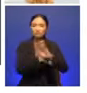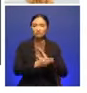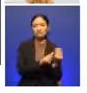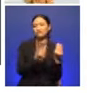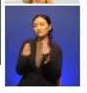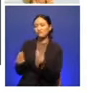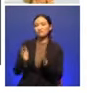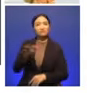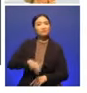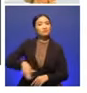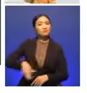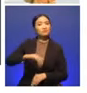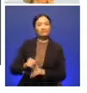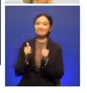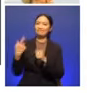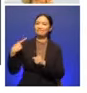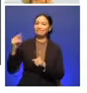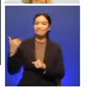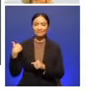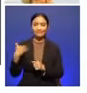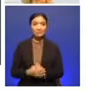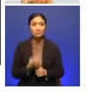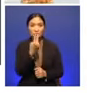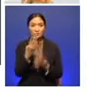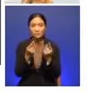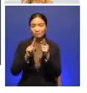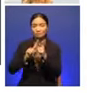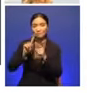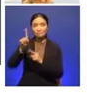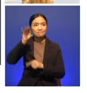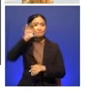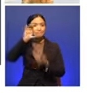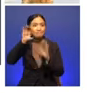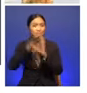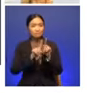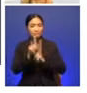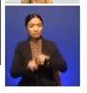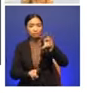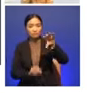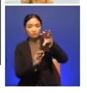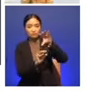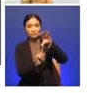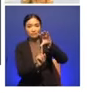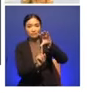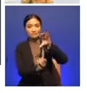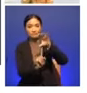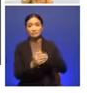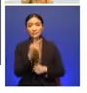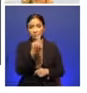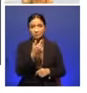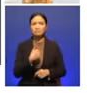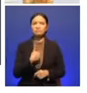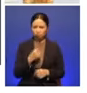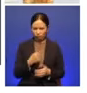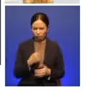นึงครับให้ดูนะครับหมายเลขหนึ่งที่เห็นในภาพเนี่ยผมเนี่ยเป็นเคสที่ว่าต้